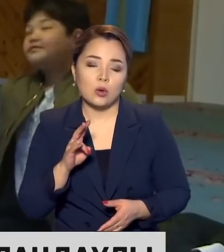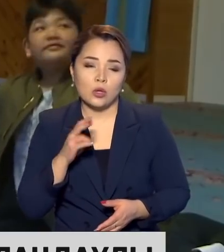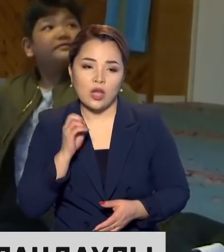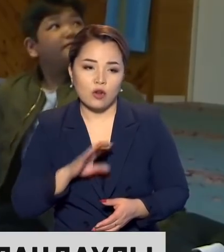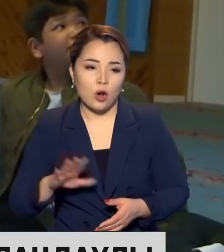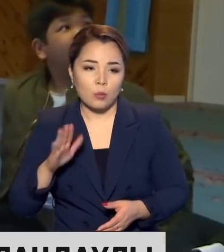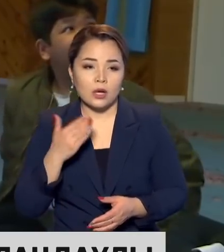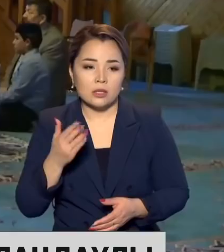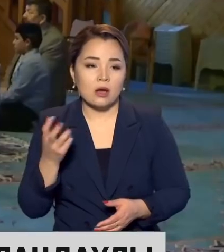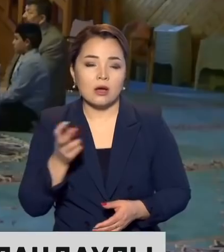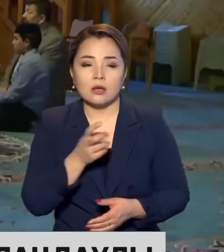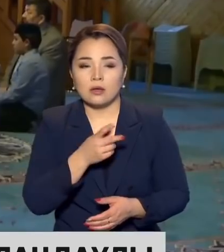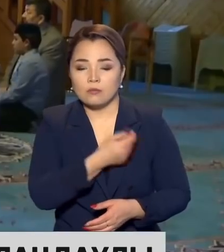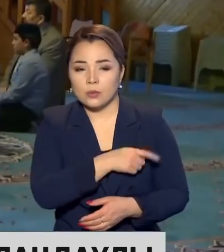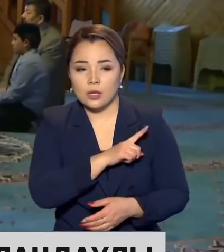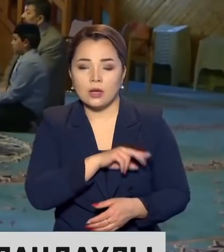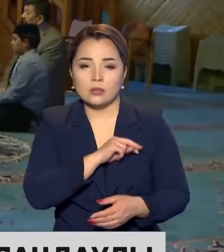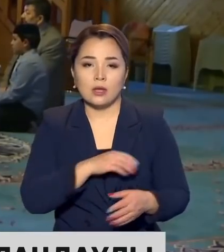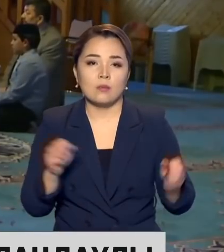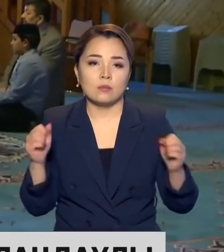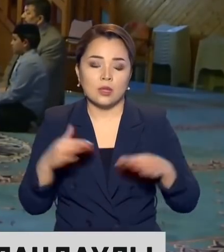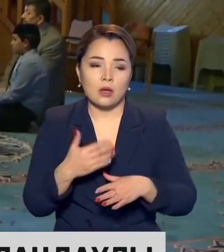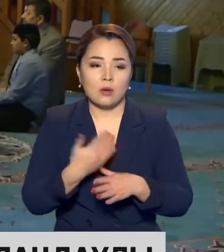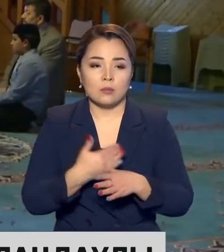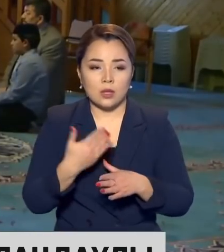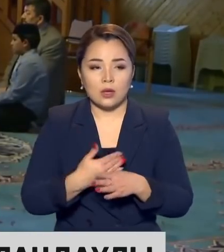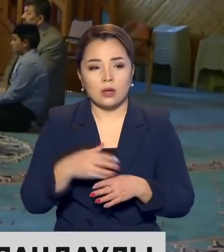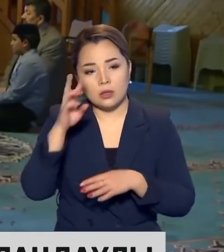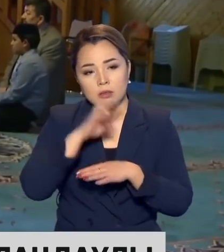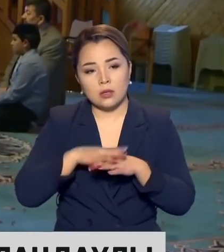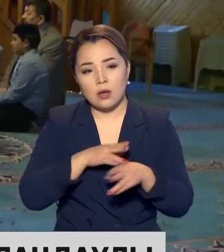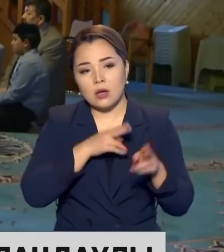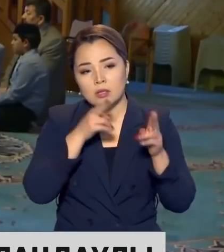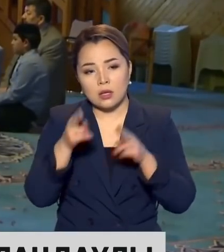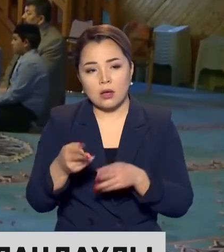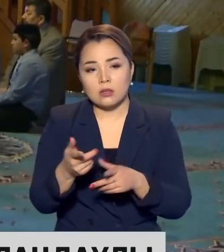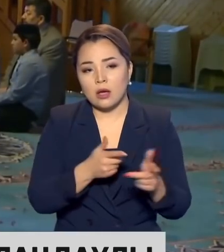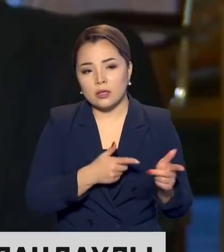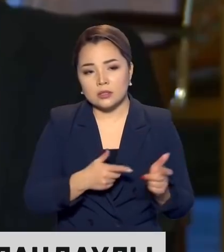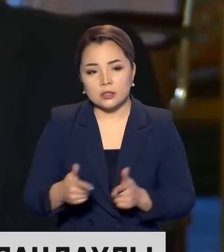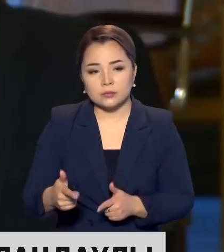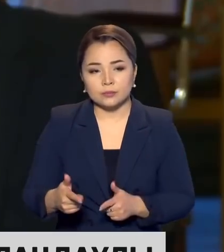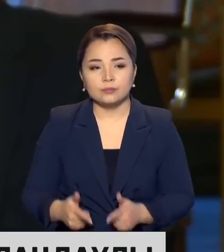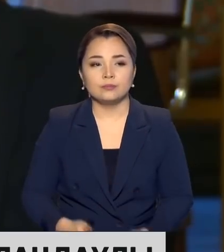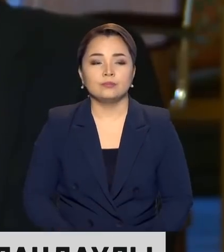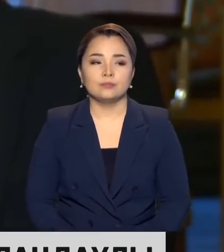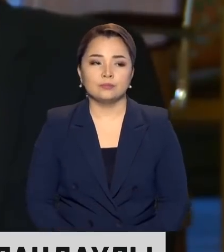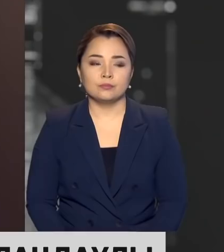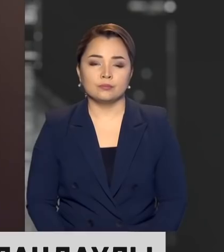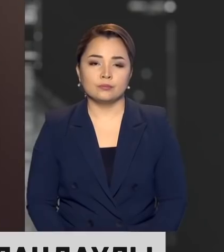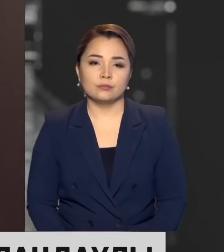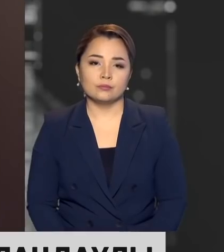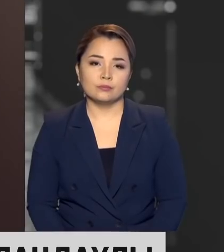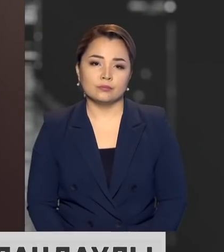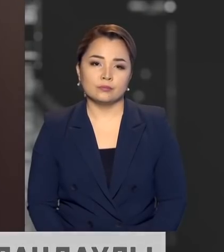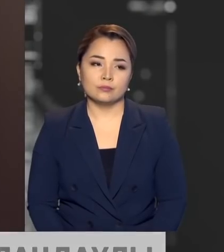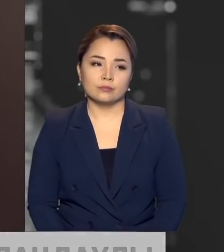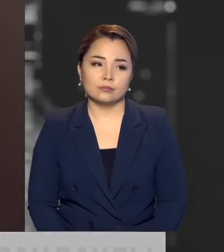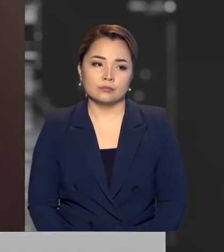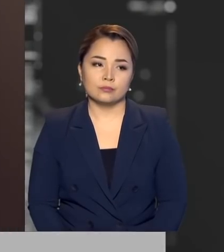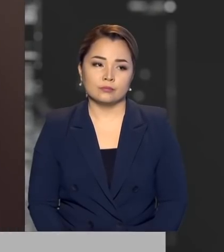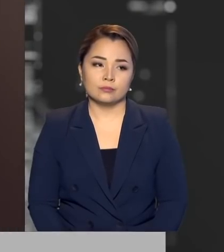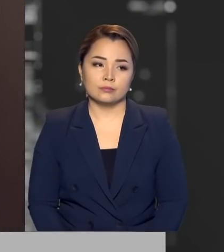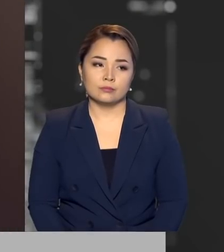елдеріндегі дәрігер қазақтар жерлестеріне көмектесу үшін елге аттануға әзір. Аса тұту күніне